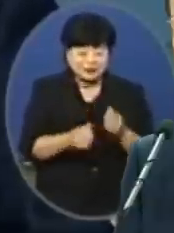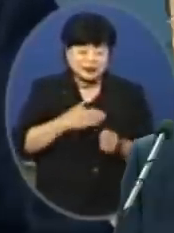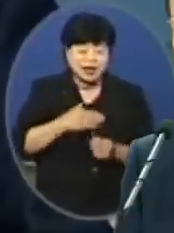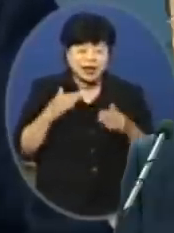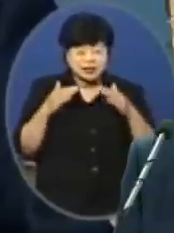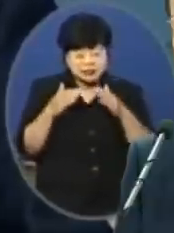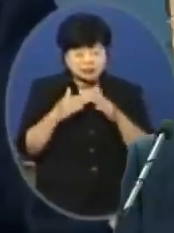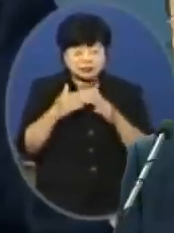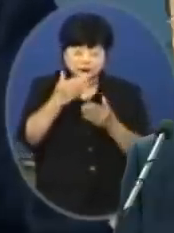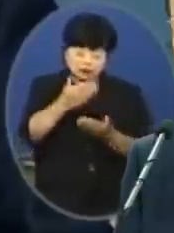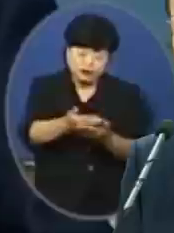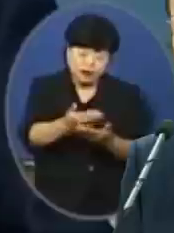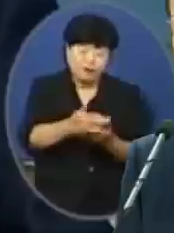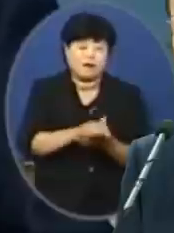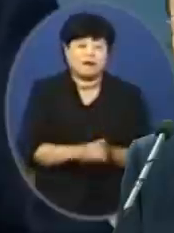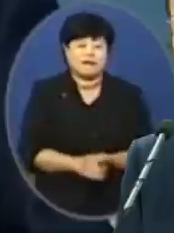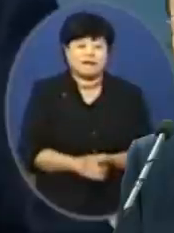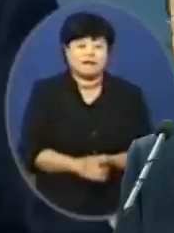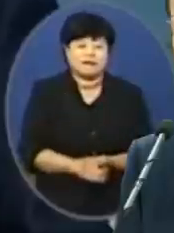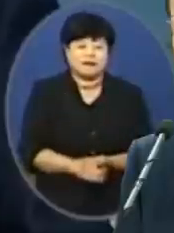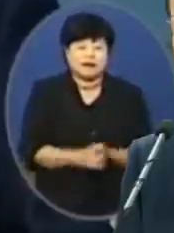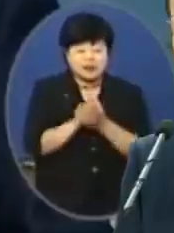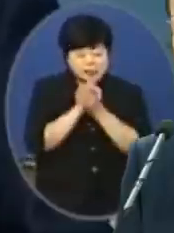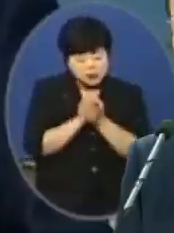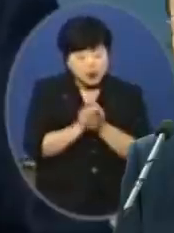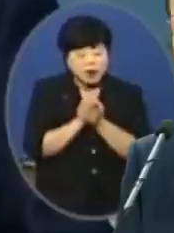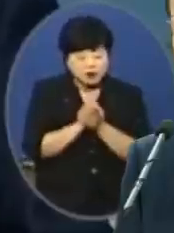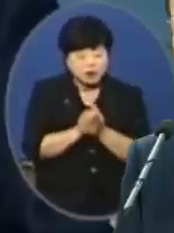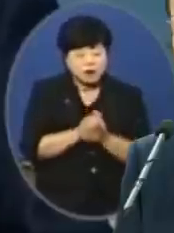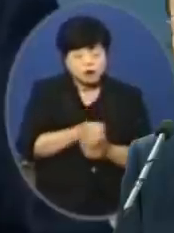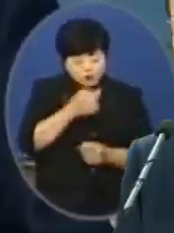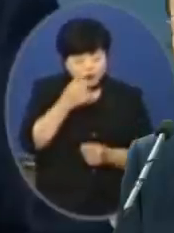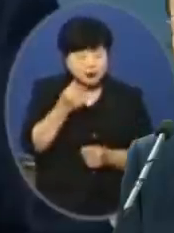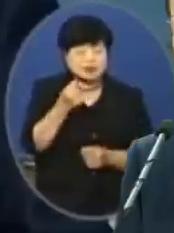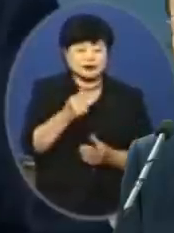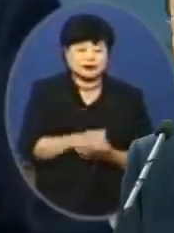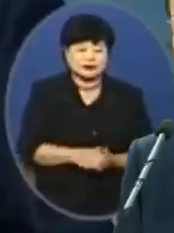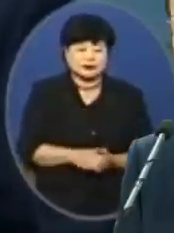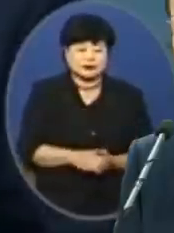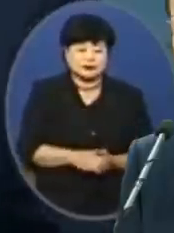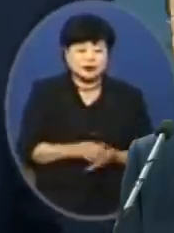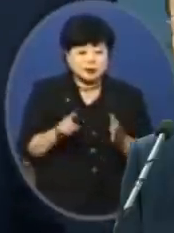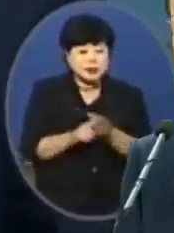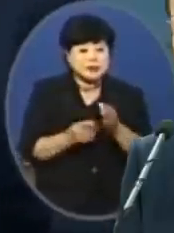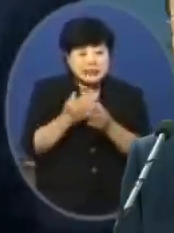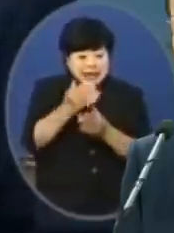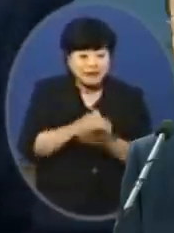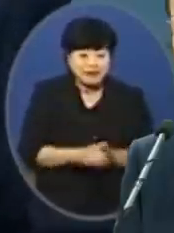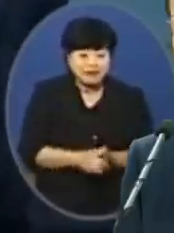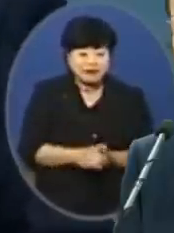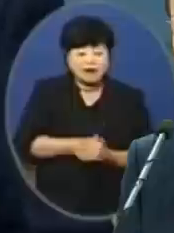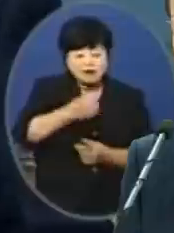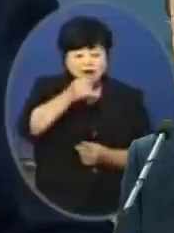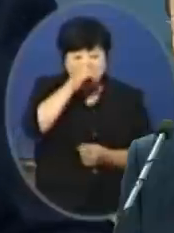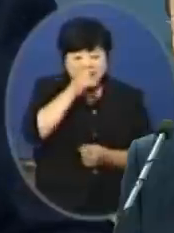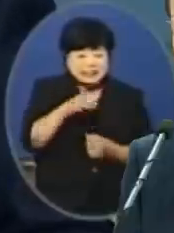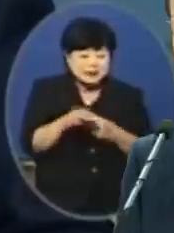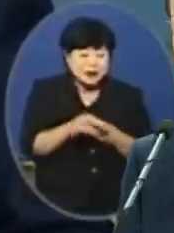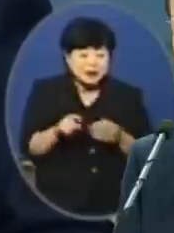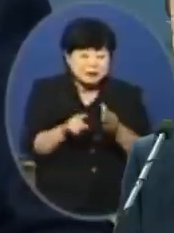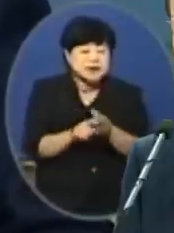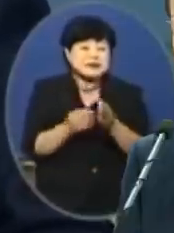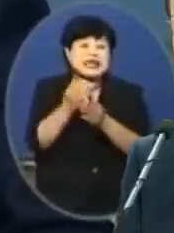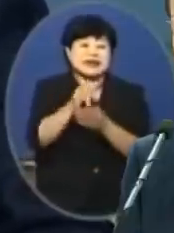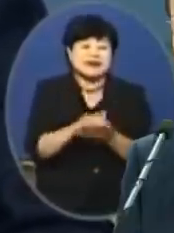제 집을 내게 주시옵소서. 기도하고 꿈을 꾸고 있으면 믿음이 생겨나요. 꿈이 있으면 믿음이